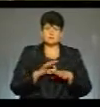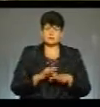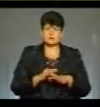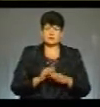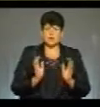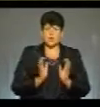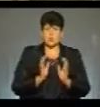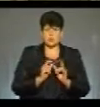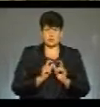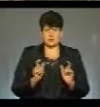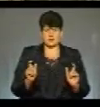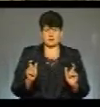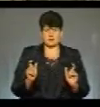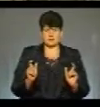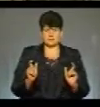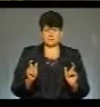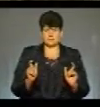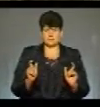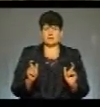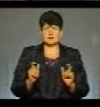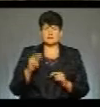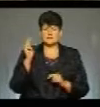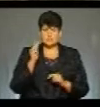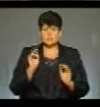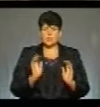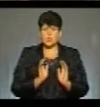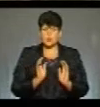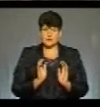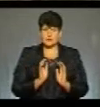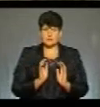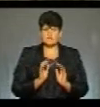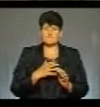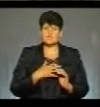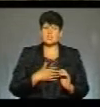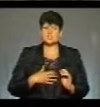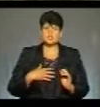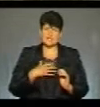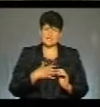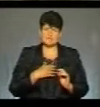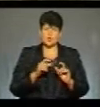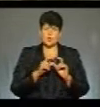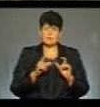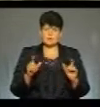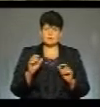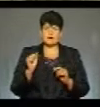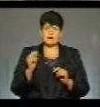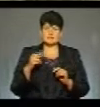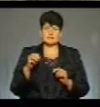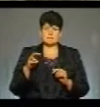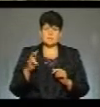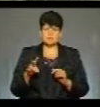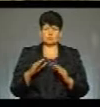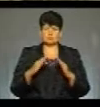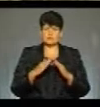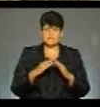охоронних об'єктах. Проходили навчання по територіальній обороні, навчилися охороняти такі важливі об'єкти, як адмінбудинки, міські